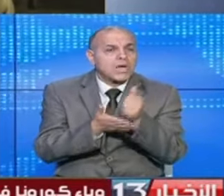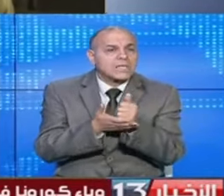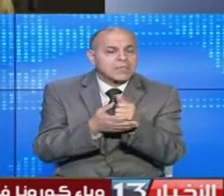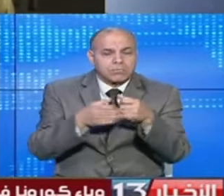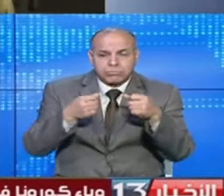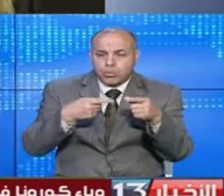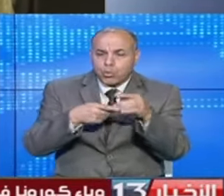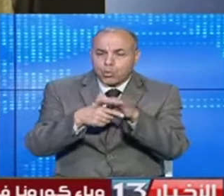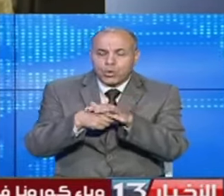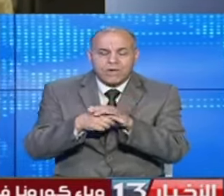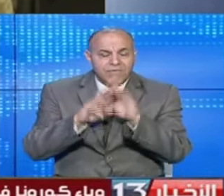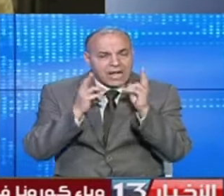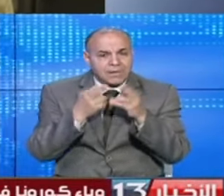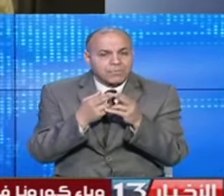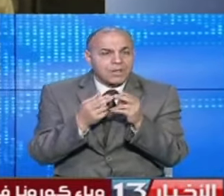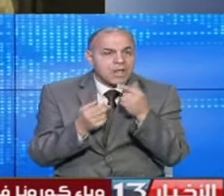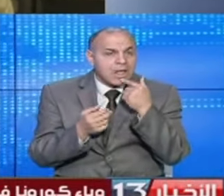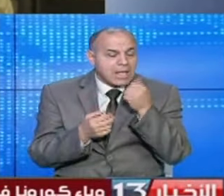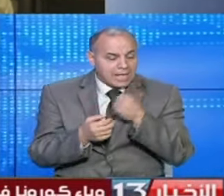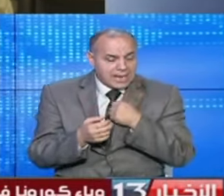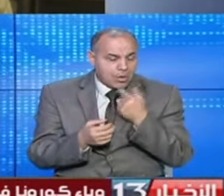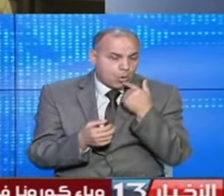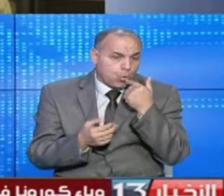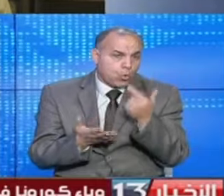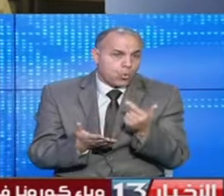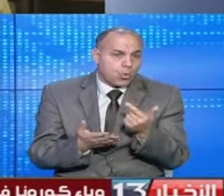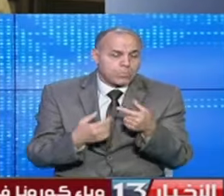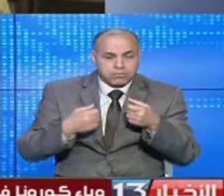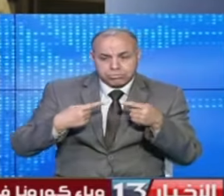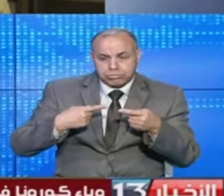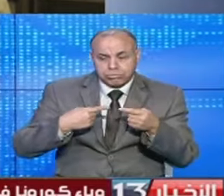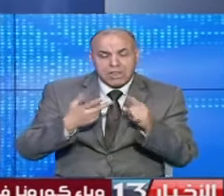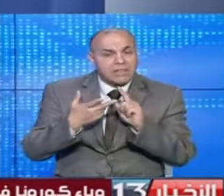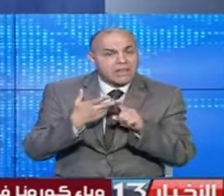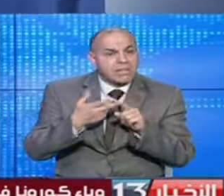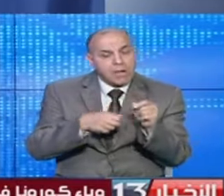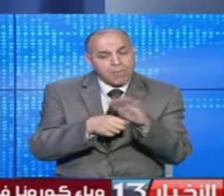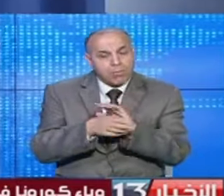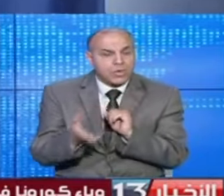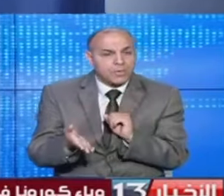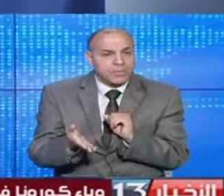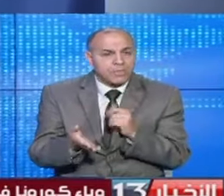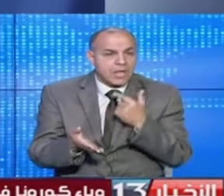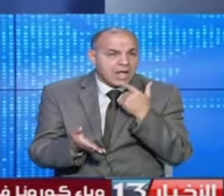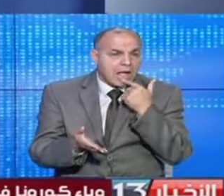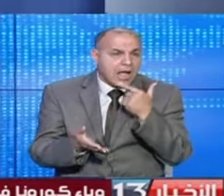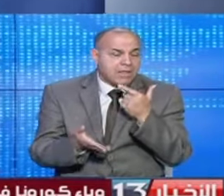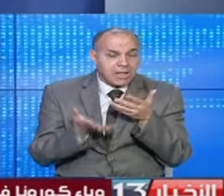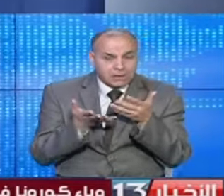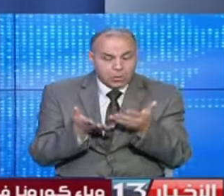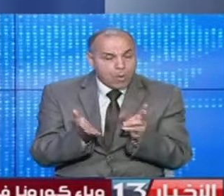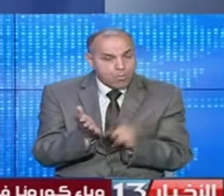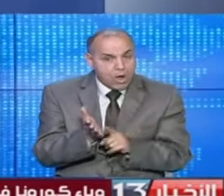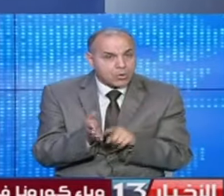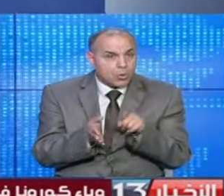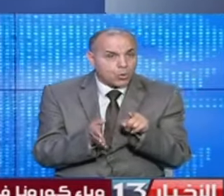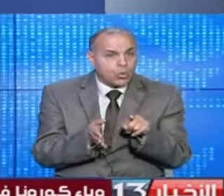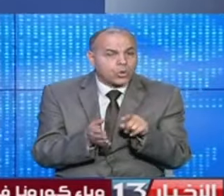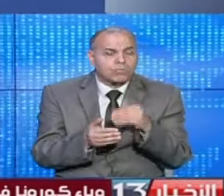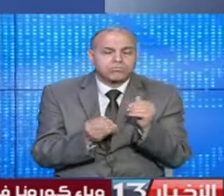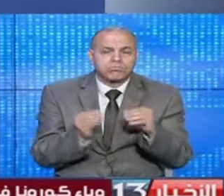مواجهة الجائحة العالمية. كندا من جهتها التي تكافح الموجة الثالثة من الوباء، فقد ظلت الحالات المؤكدة فيها في